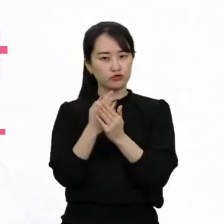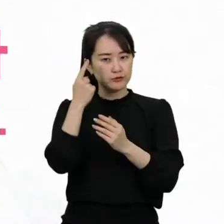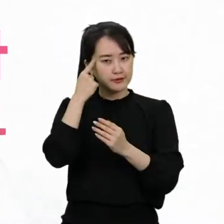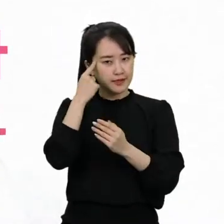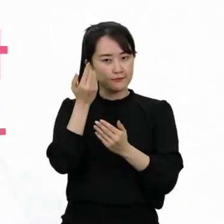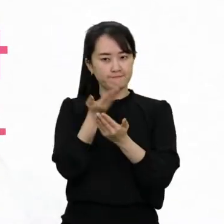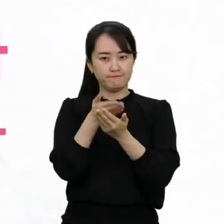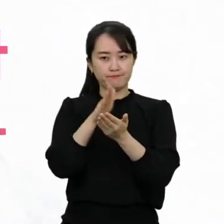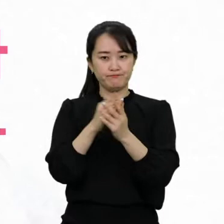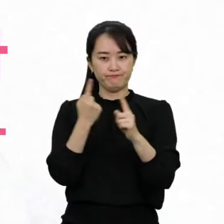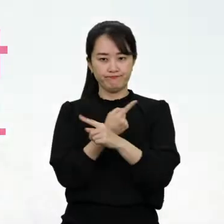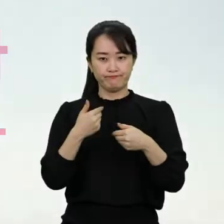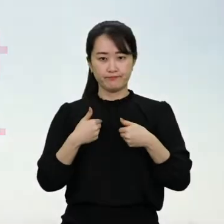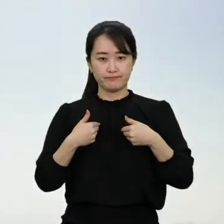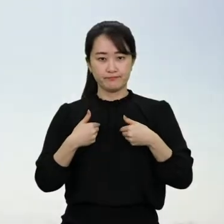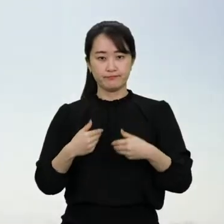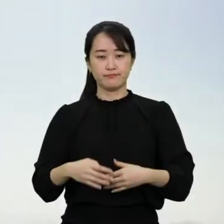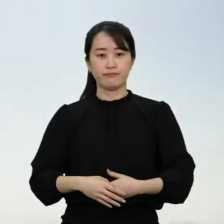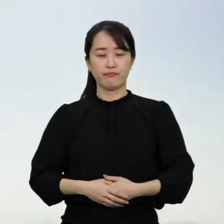변화가 필요합니다.